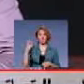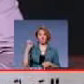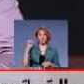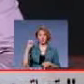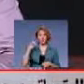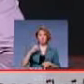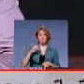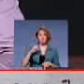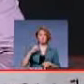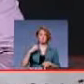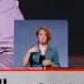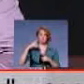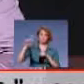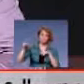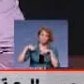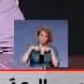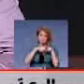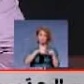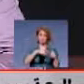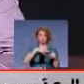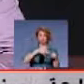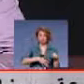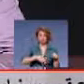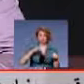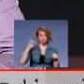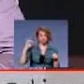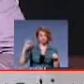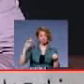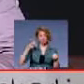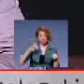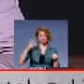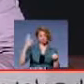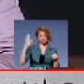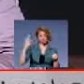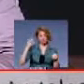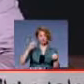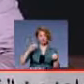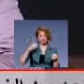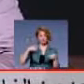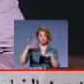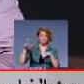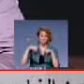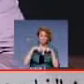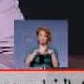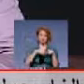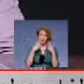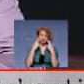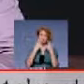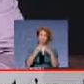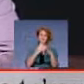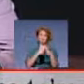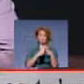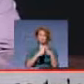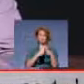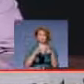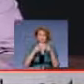بيهم وخدتهم ورحنا زرنا البيت المنكوب. تعالوا نشوف هذا التقرير وهذا التحقيق اللي تم